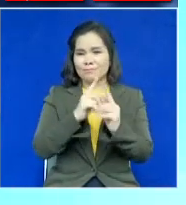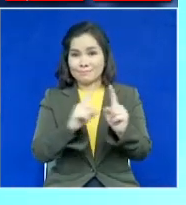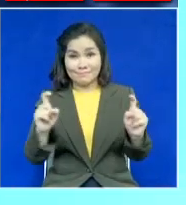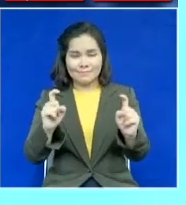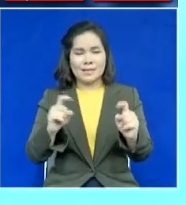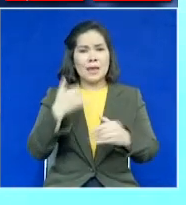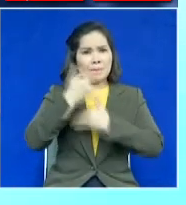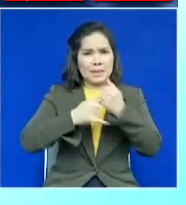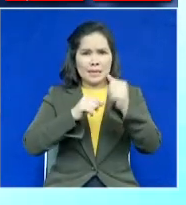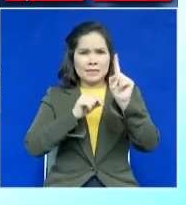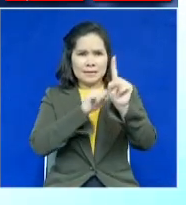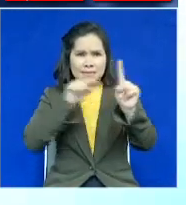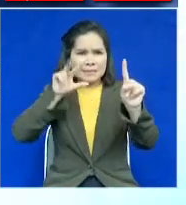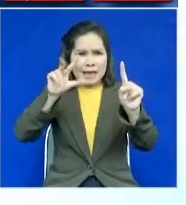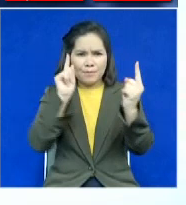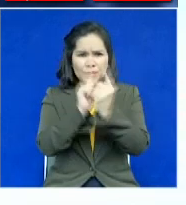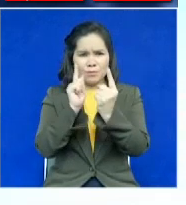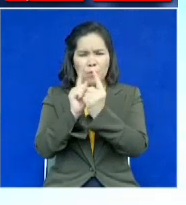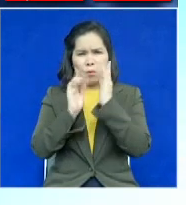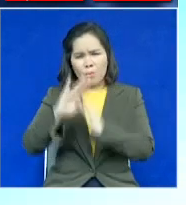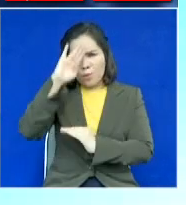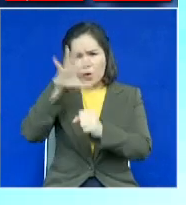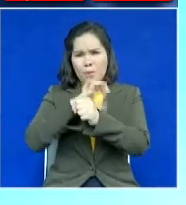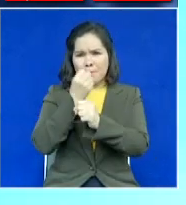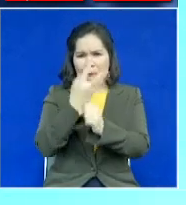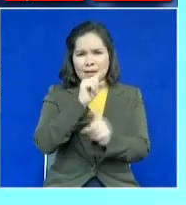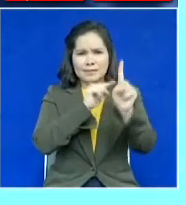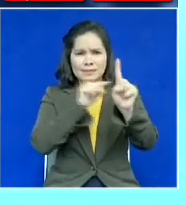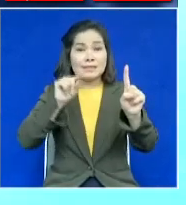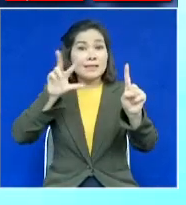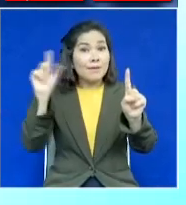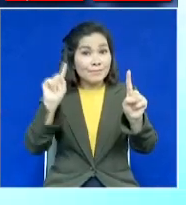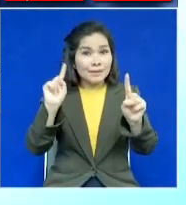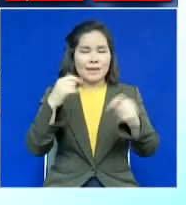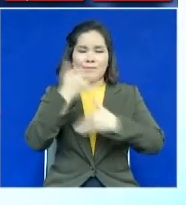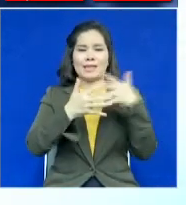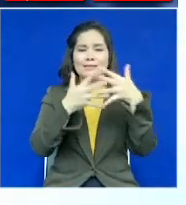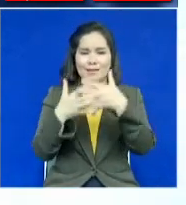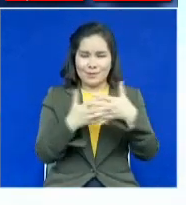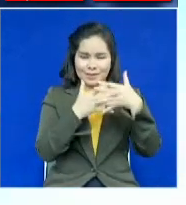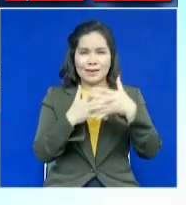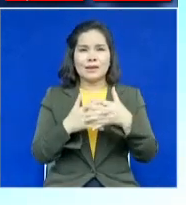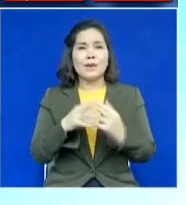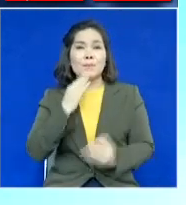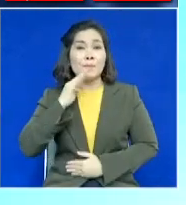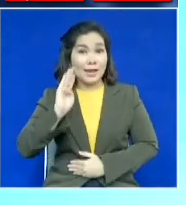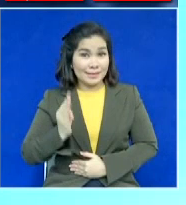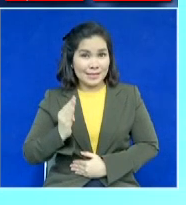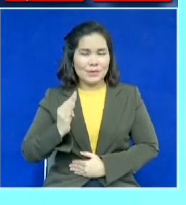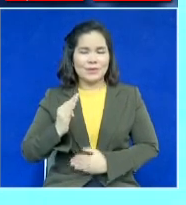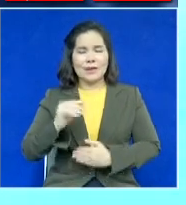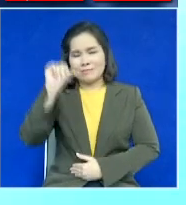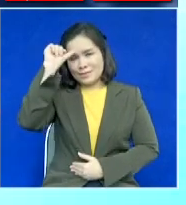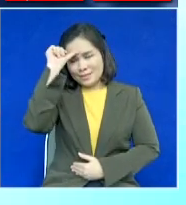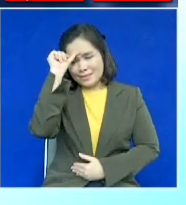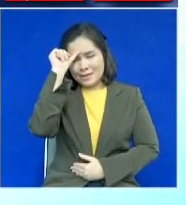3ประเทศแรกนะคะที่มีจำนวนผู้ป่วยยืนยันสะสมมากที่สุดยังคงเป็นสหรัฐอเมริกาบราซิลแล้วก็อินเดีย